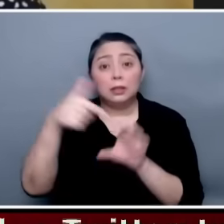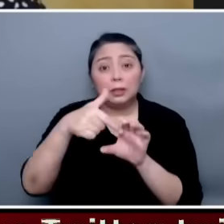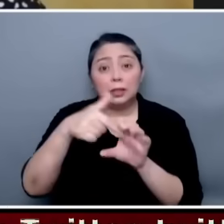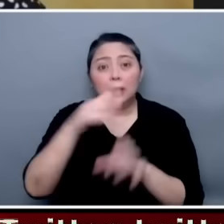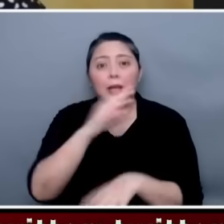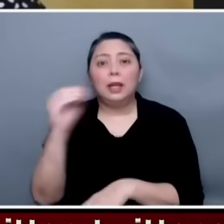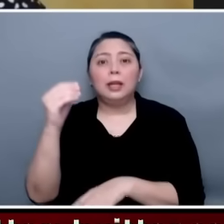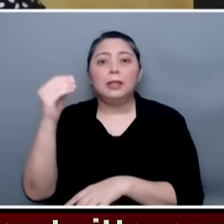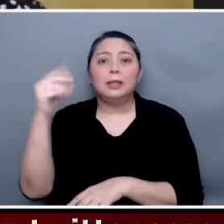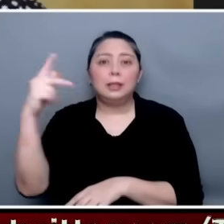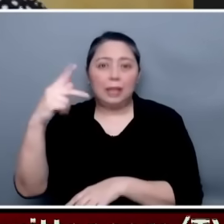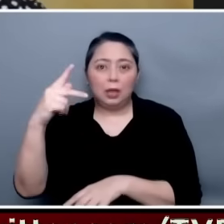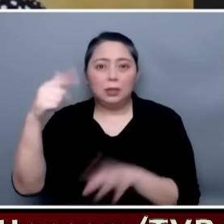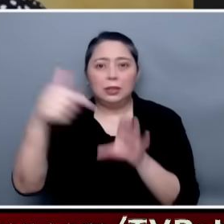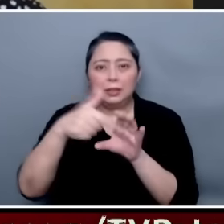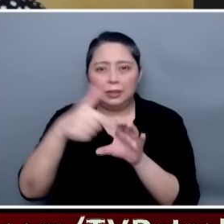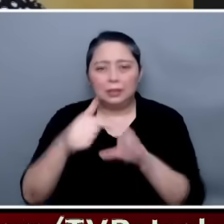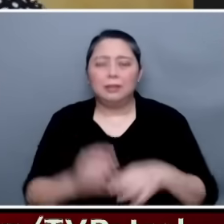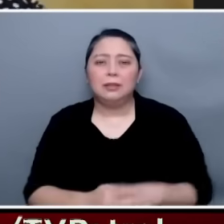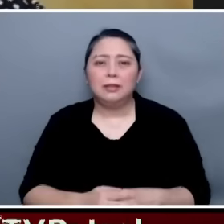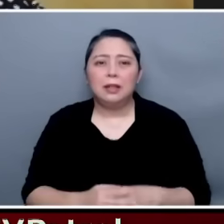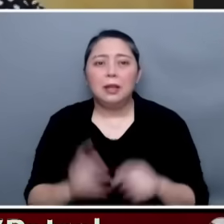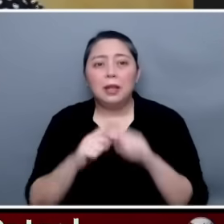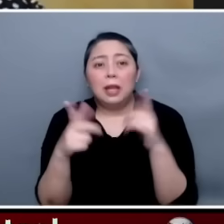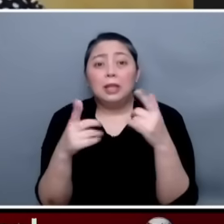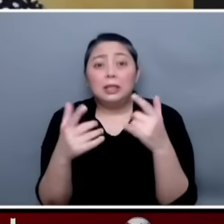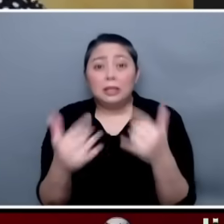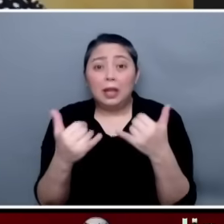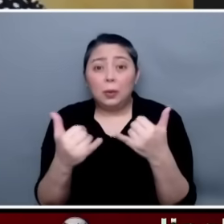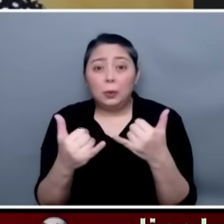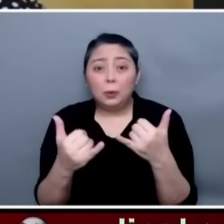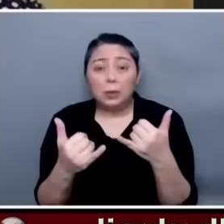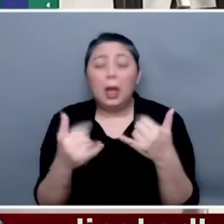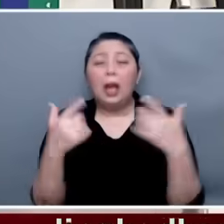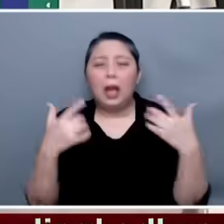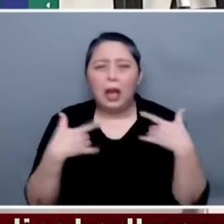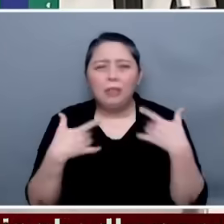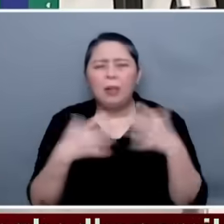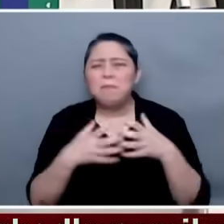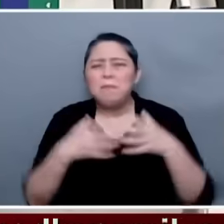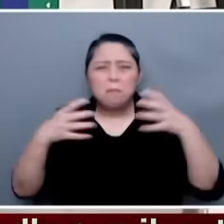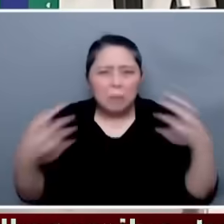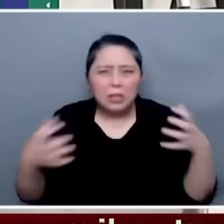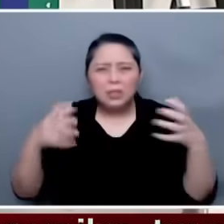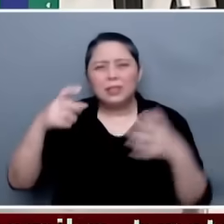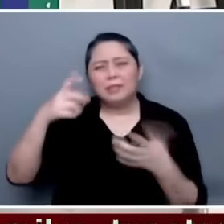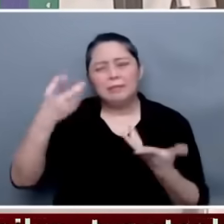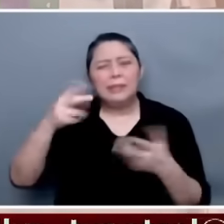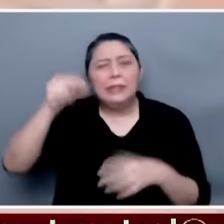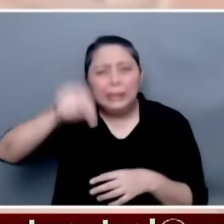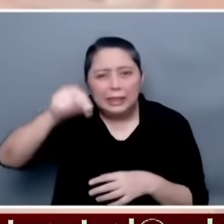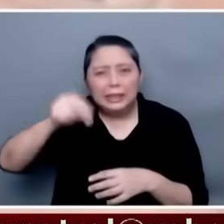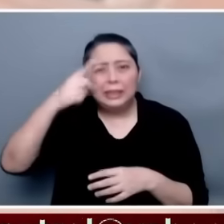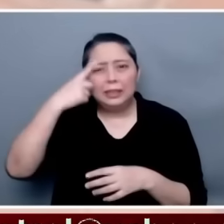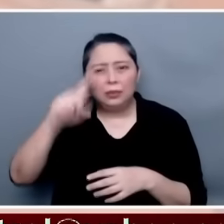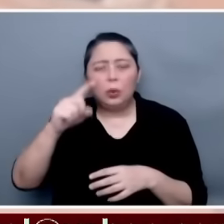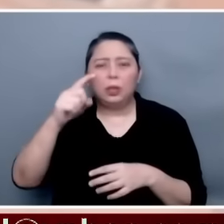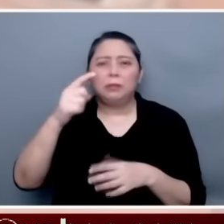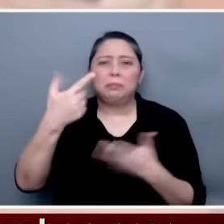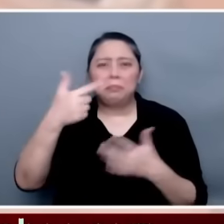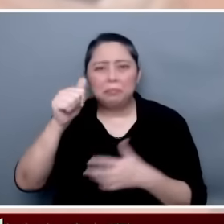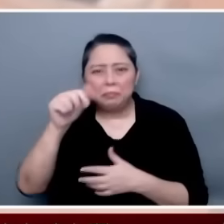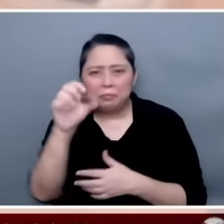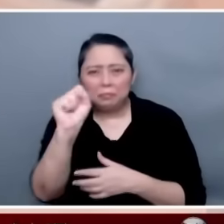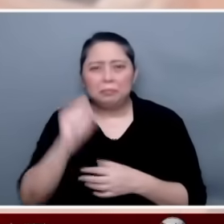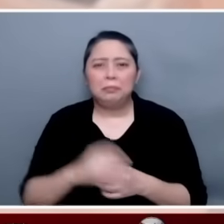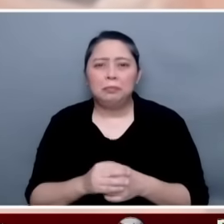ito yung panahon na maraming pangangailangan sa petroleum products. Mula umpisa ng taon, lagpas 21